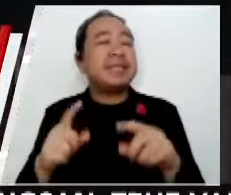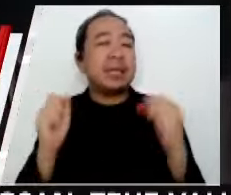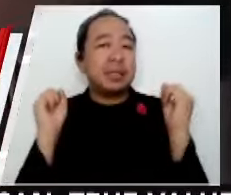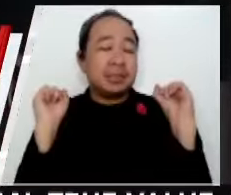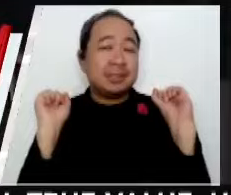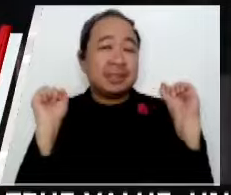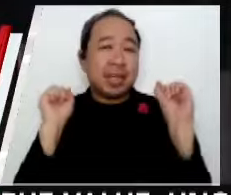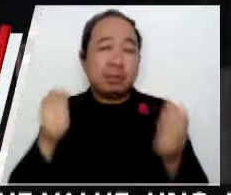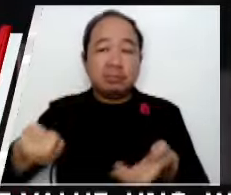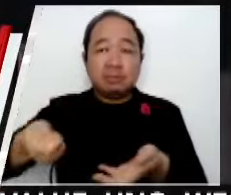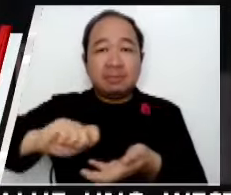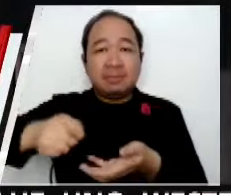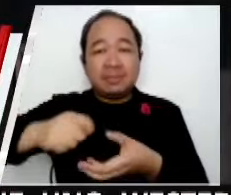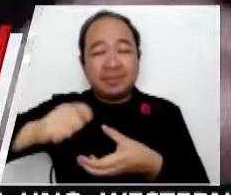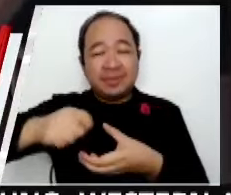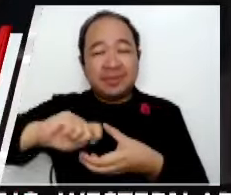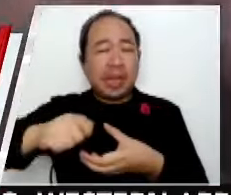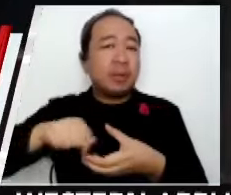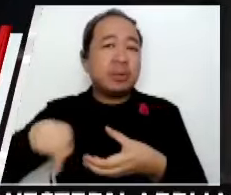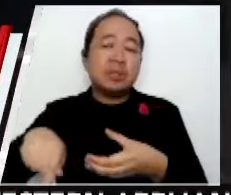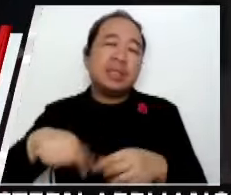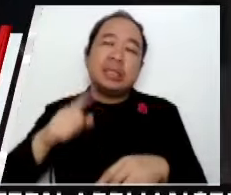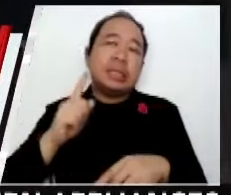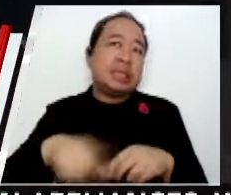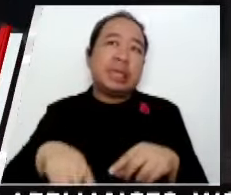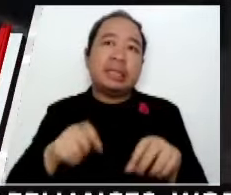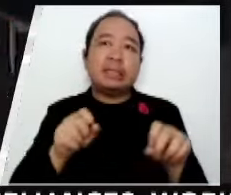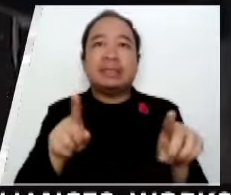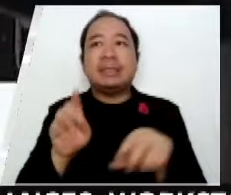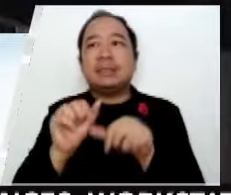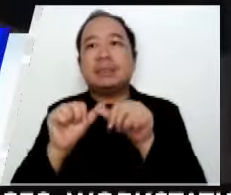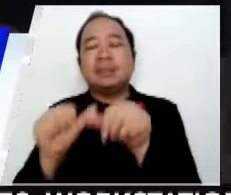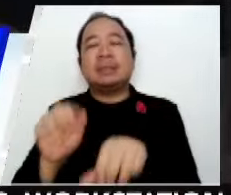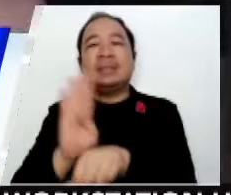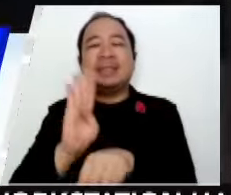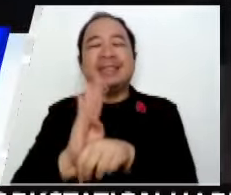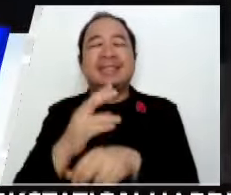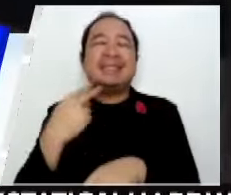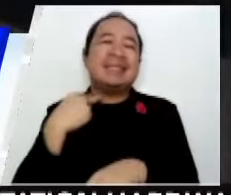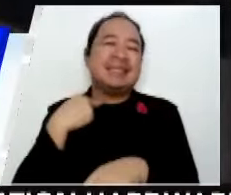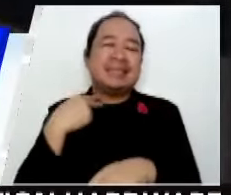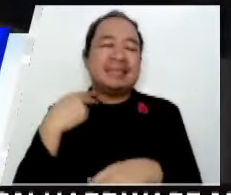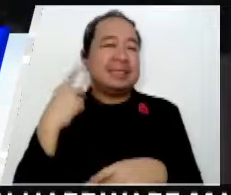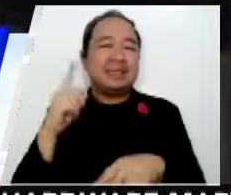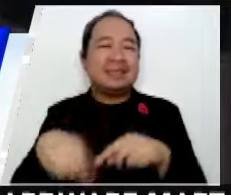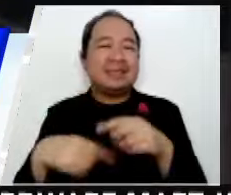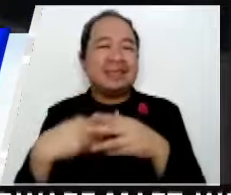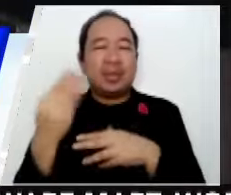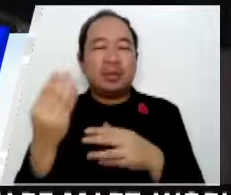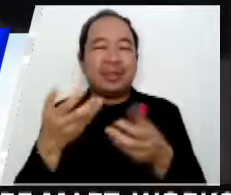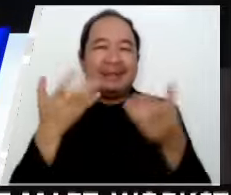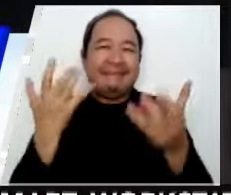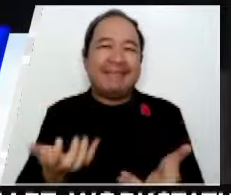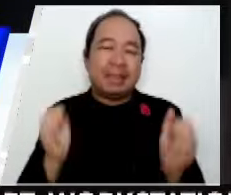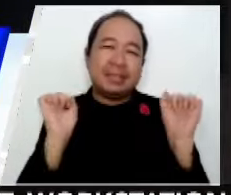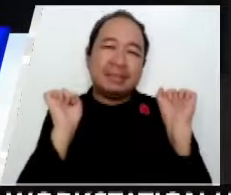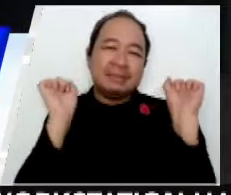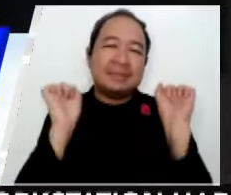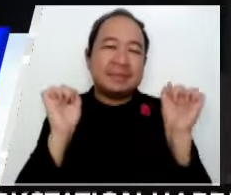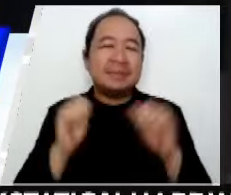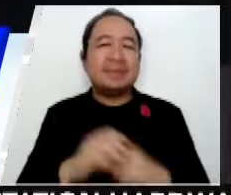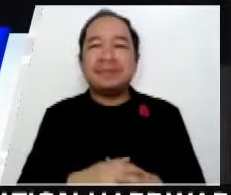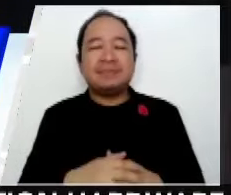kami makaruta ng ano dahil mahirap lumabas. Mabigat yung dala namin eh. Wala po. Walang